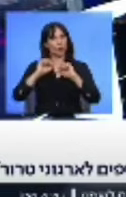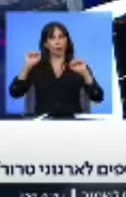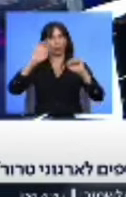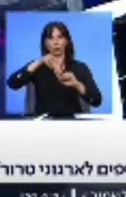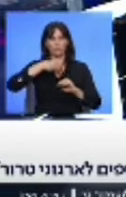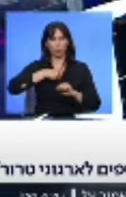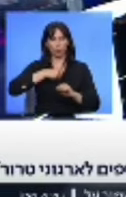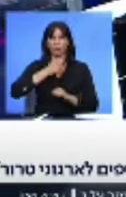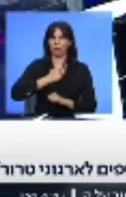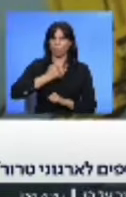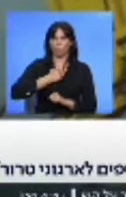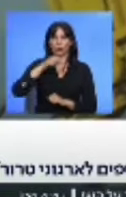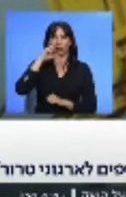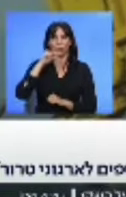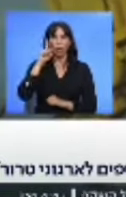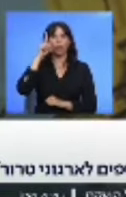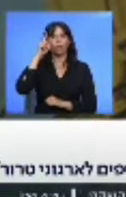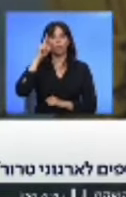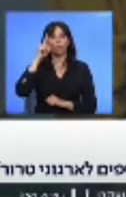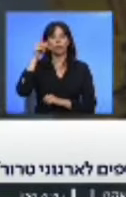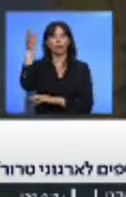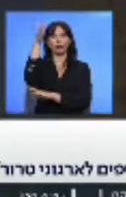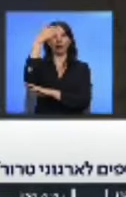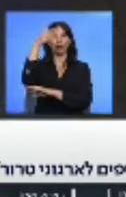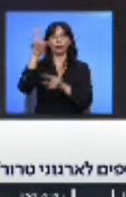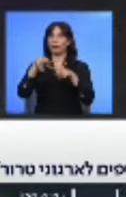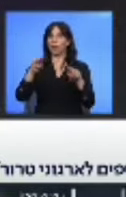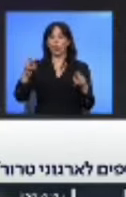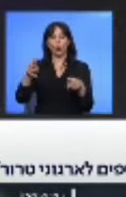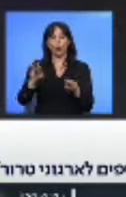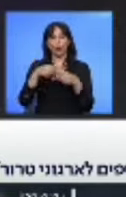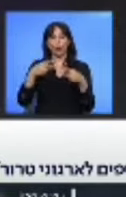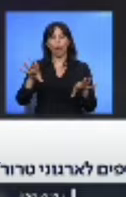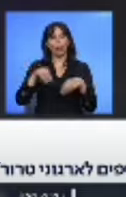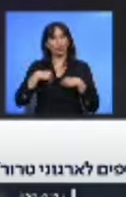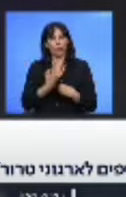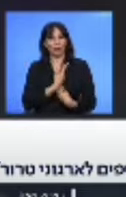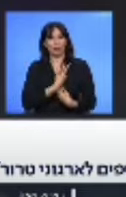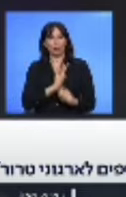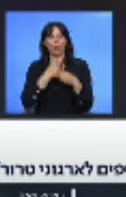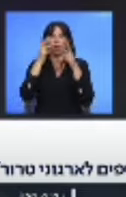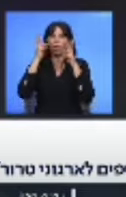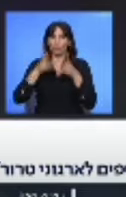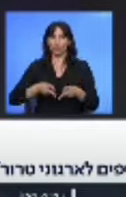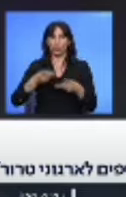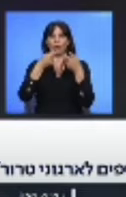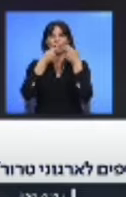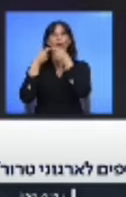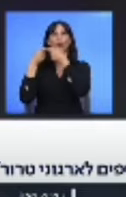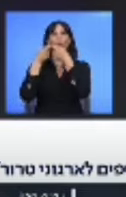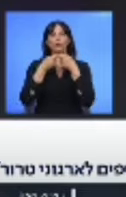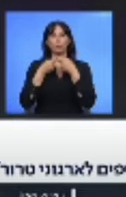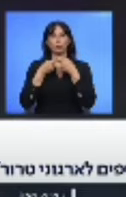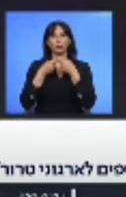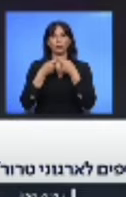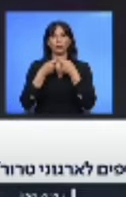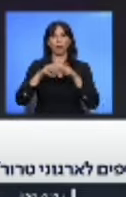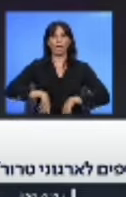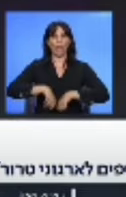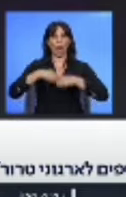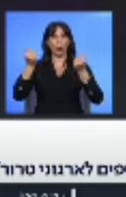דיבור, אבל המדינה לא יכולה להרשות לעצמה שהיא מאפשרת לארגונים להרוס אותם מבפנים.